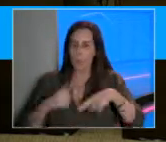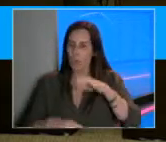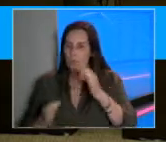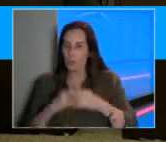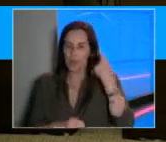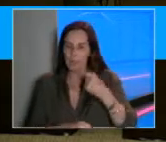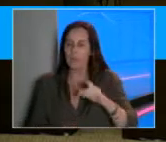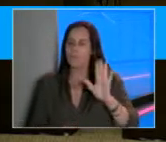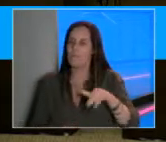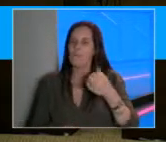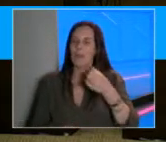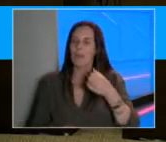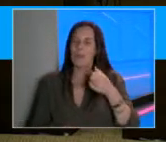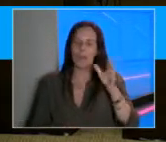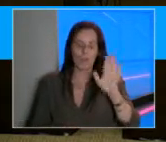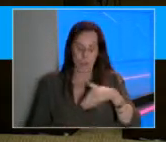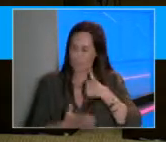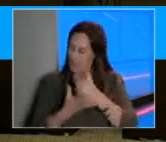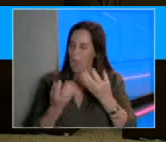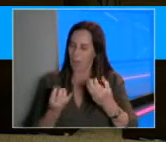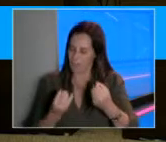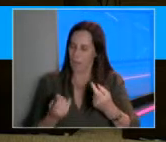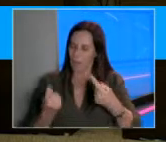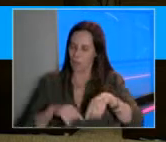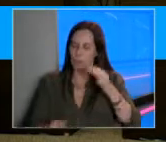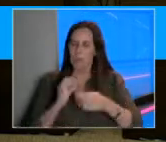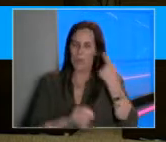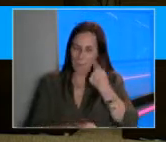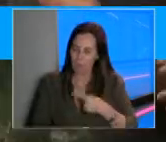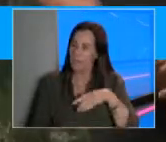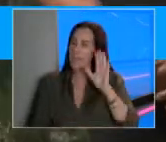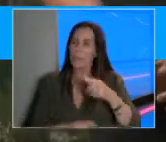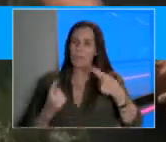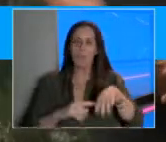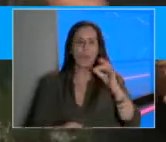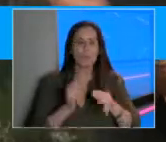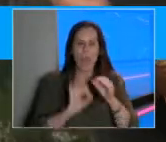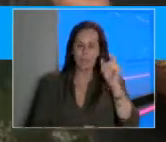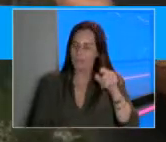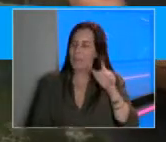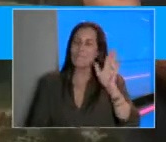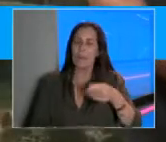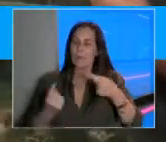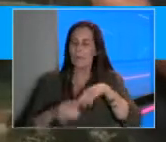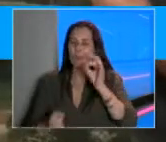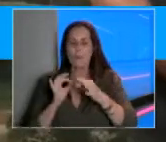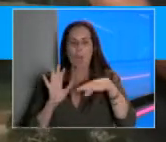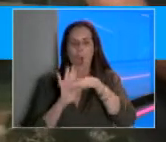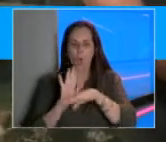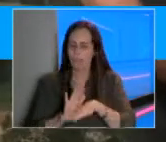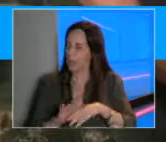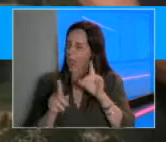המשפט הפלילי ועבירות הצווארון הלבן, ואני מייצג הרבה מאוד בתחום המשפט הפלילי, גם בתחום המשפט האזרחי וגם בתחום המשפט